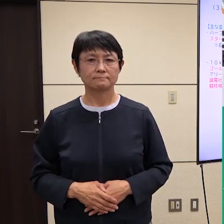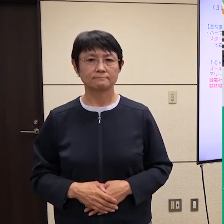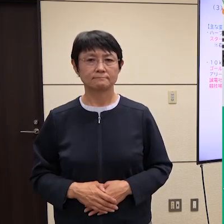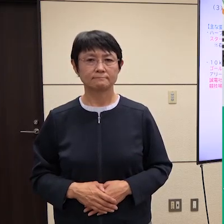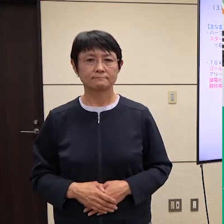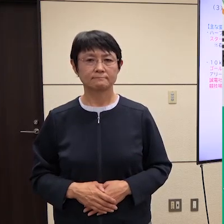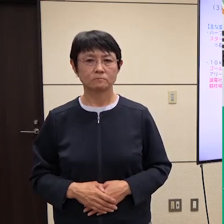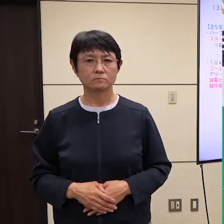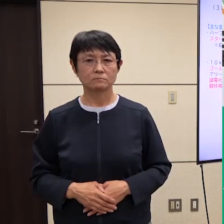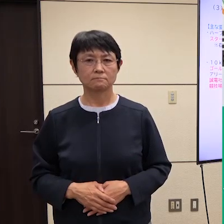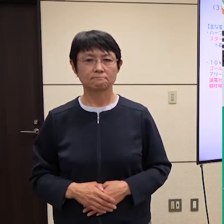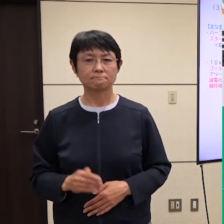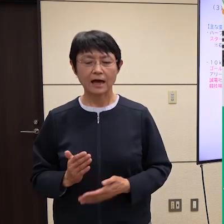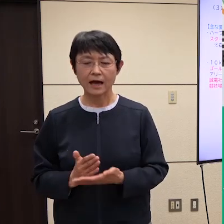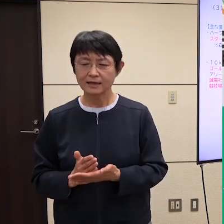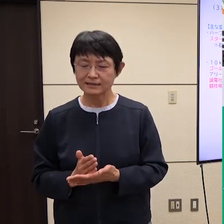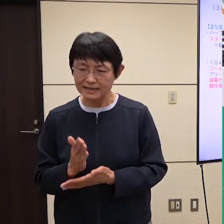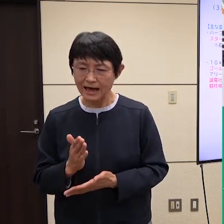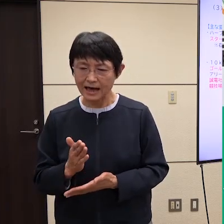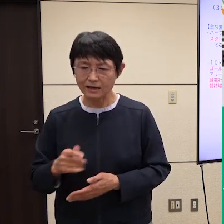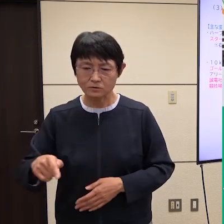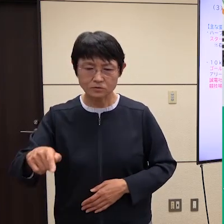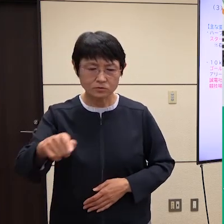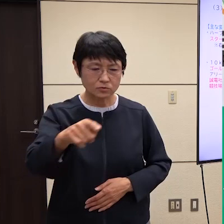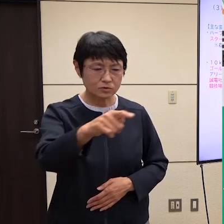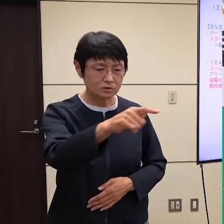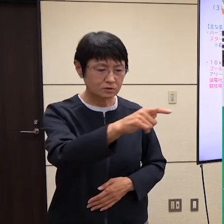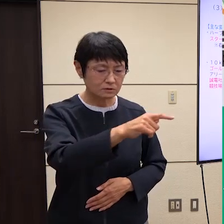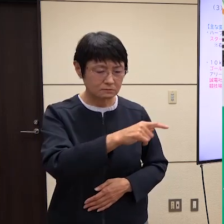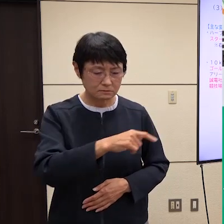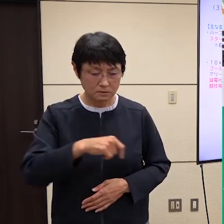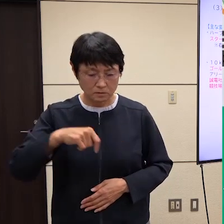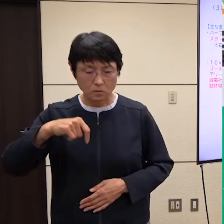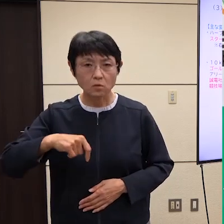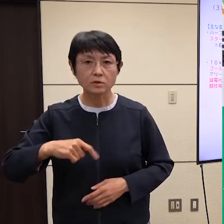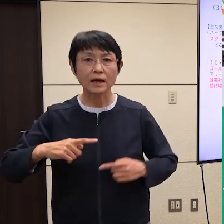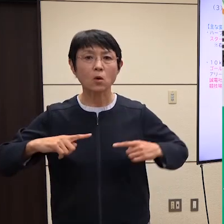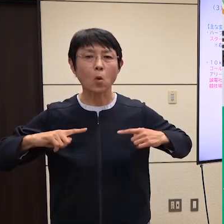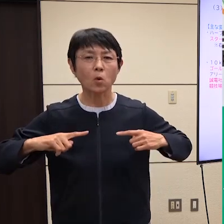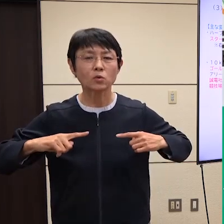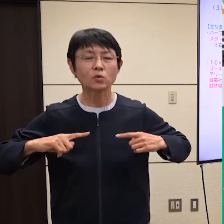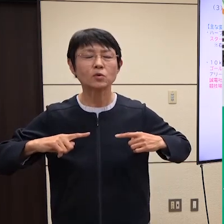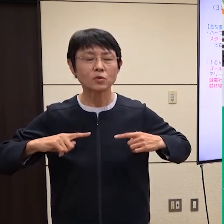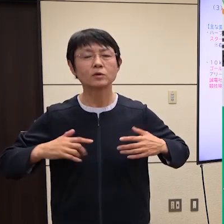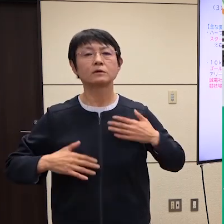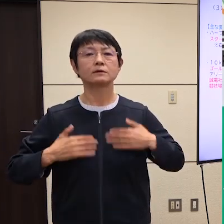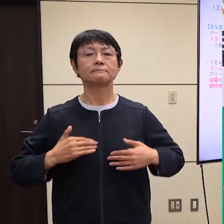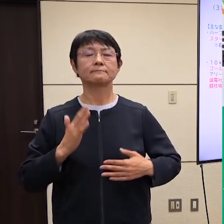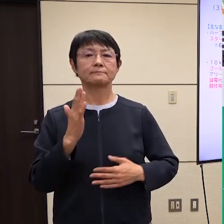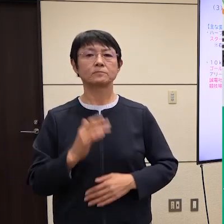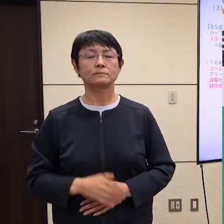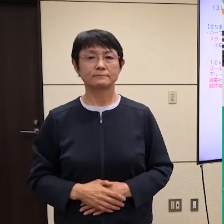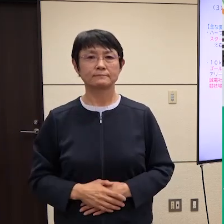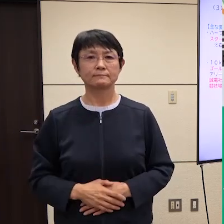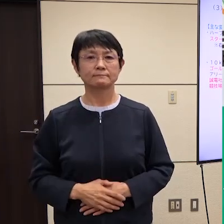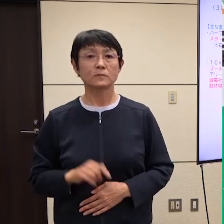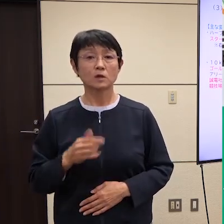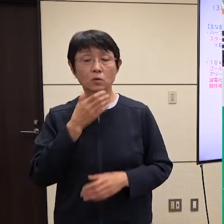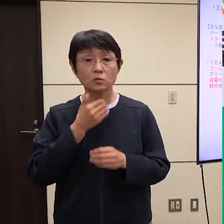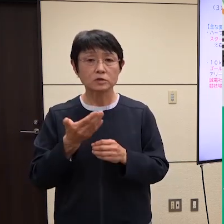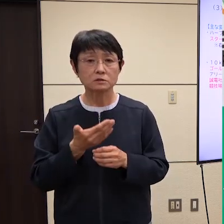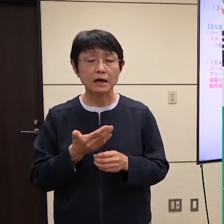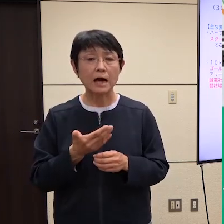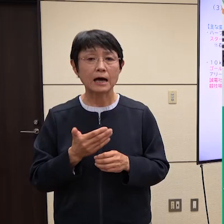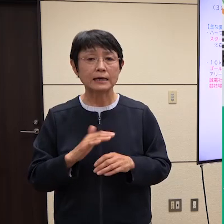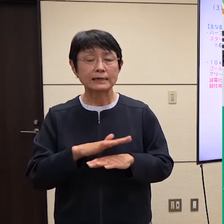いかにもスタートして戻ってくる感覚を味わっていただけるかなというふうに思っています。この福島シティ